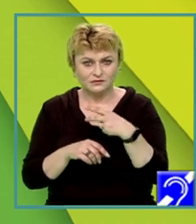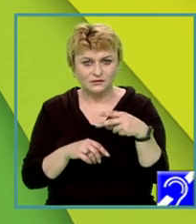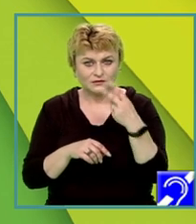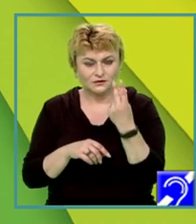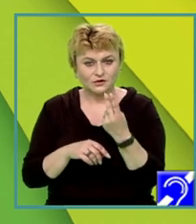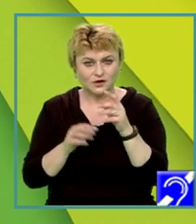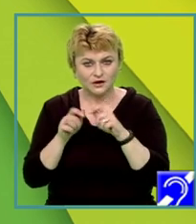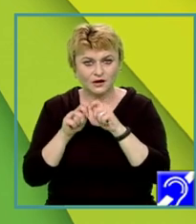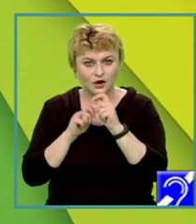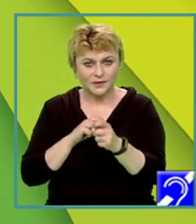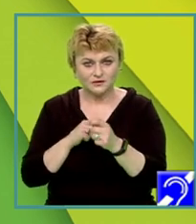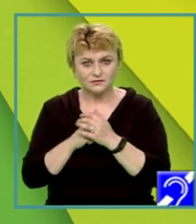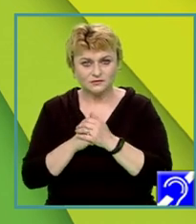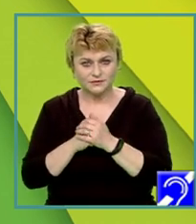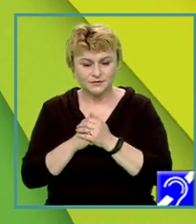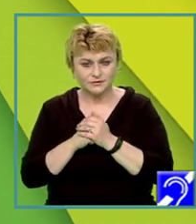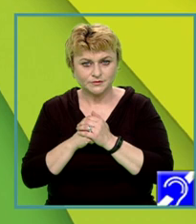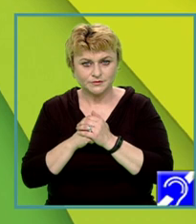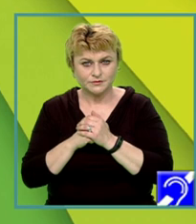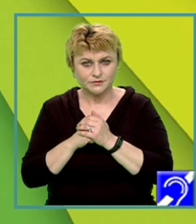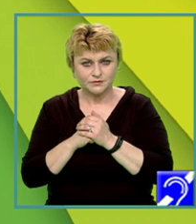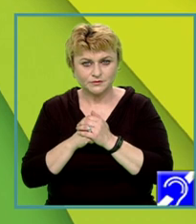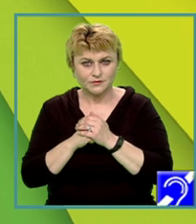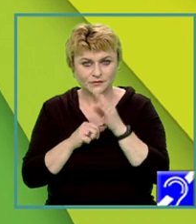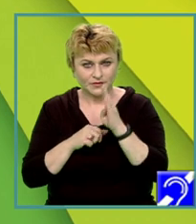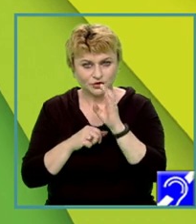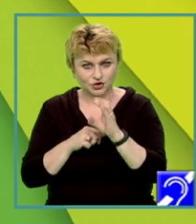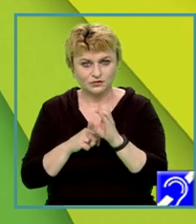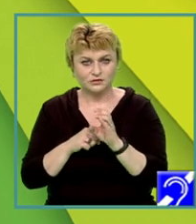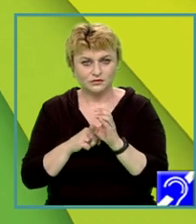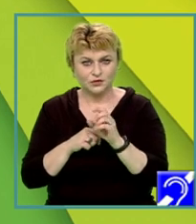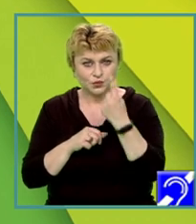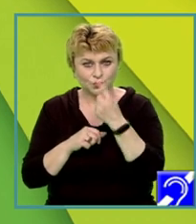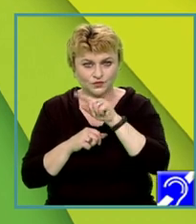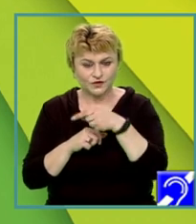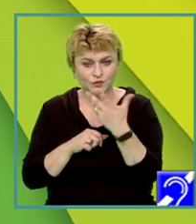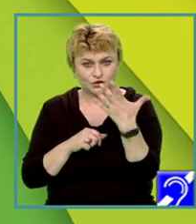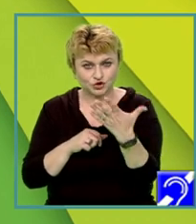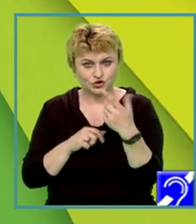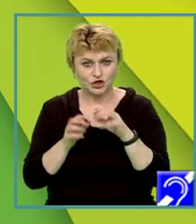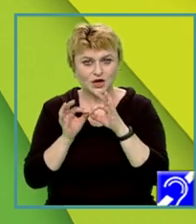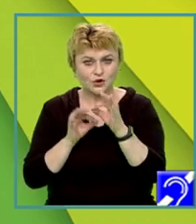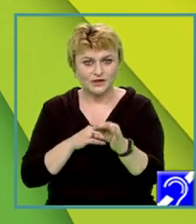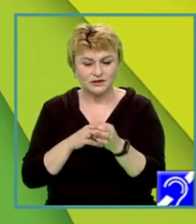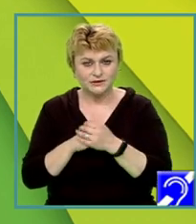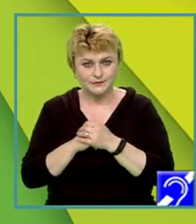2 km hehe ABC egal cu 1,5 km